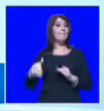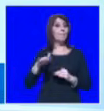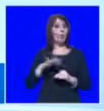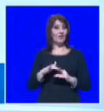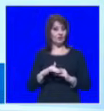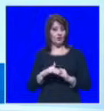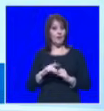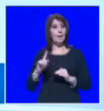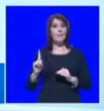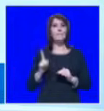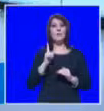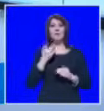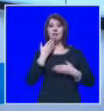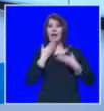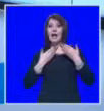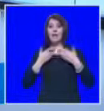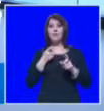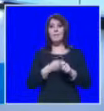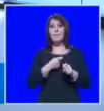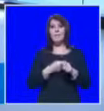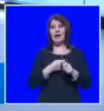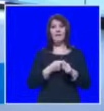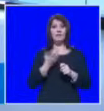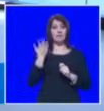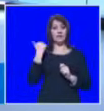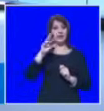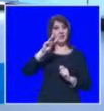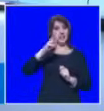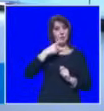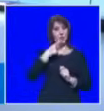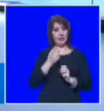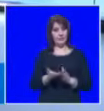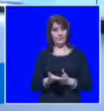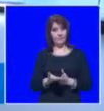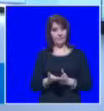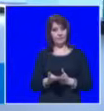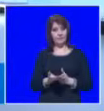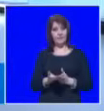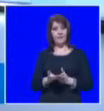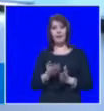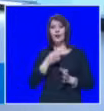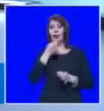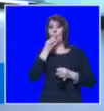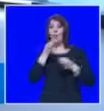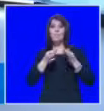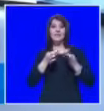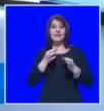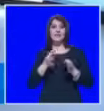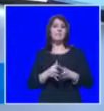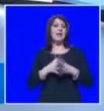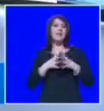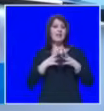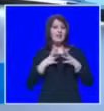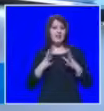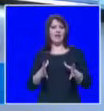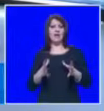Самия първоначален разговор е протекал преди повече от 3 години преди това. След това обяснихме и най-големия мит,